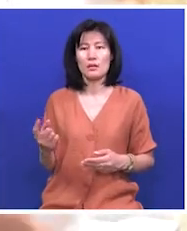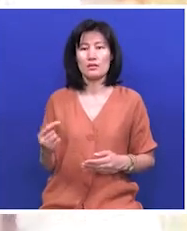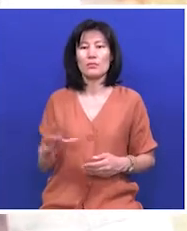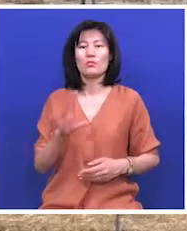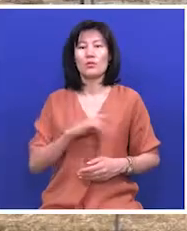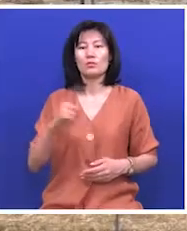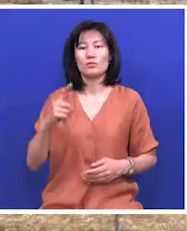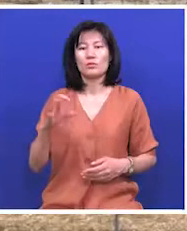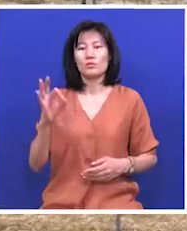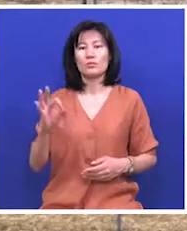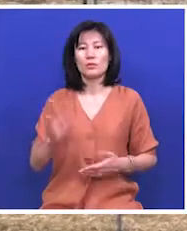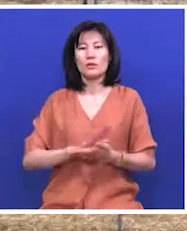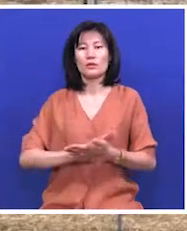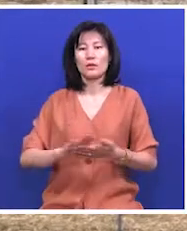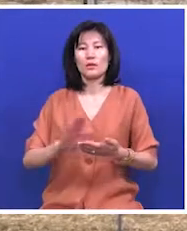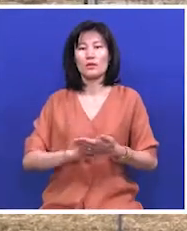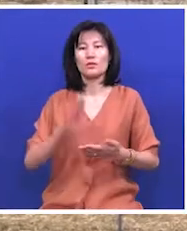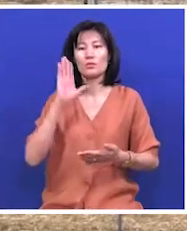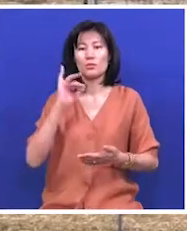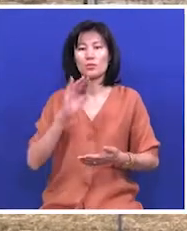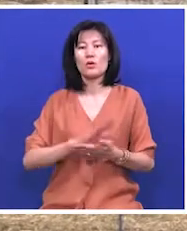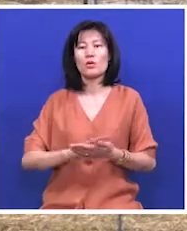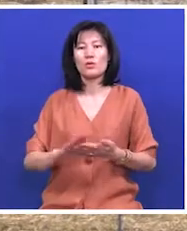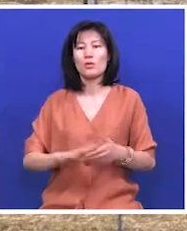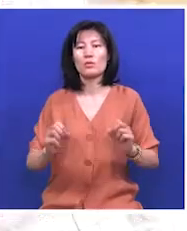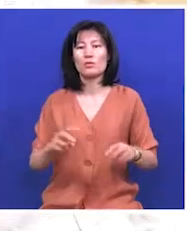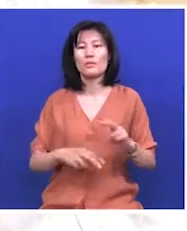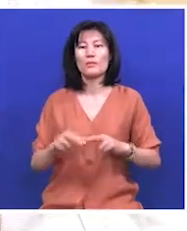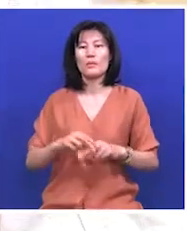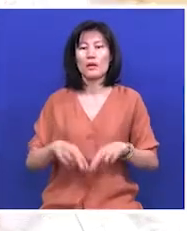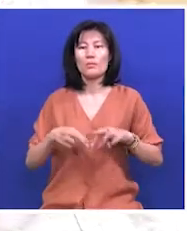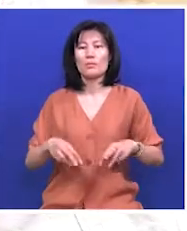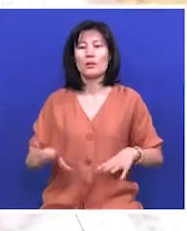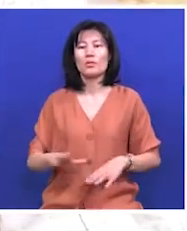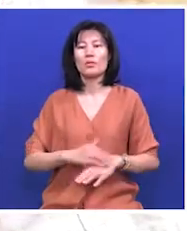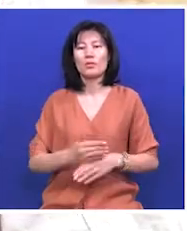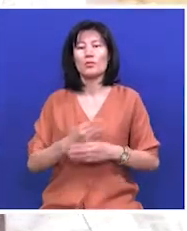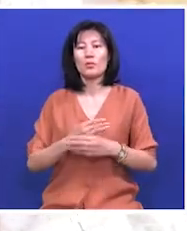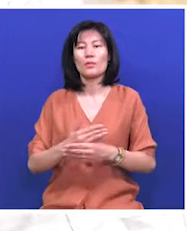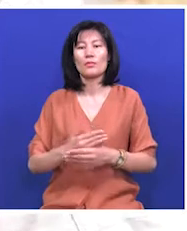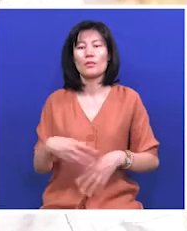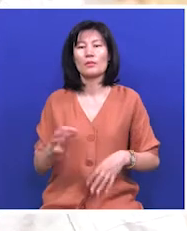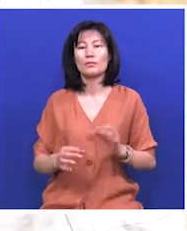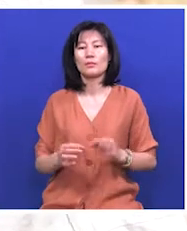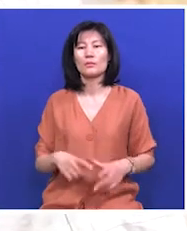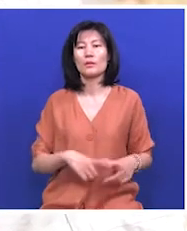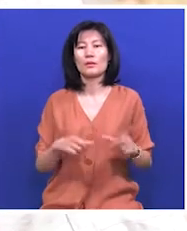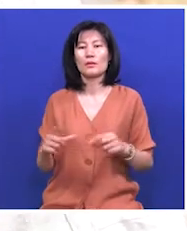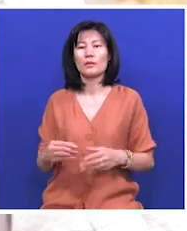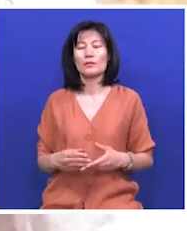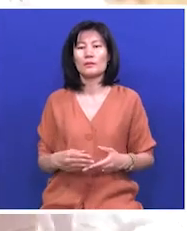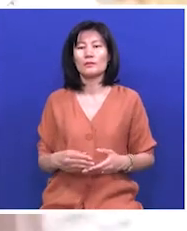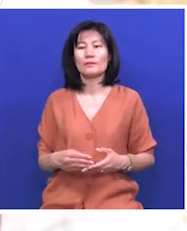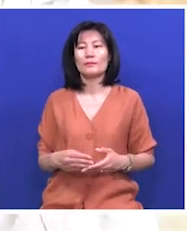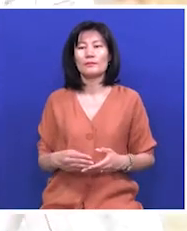полный 100% кетті тек стройка қалды бізде мемлекет тарапынан жақсы нормальный келіп